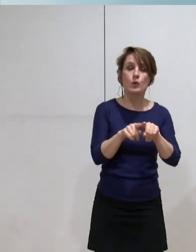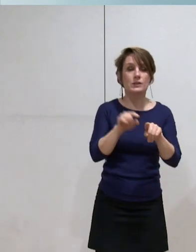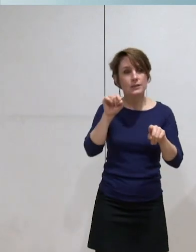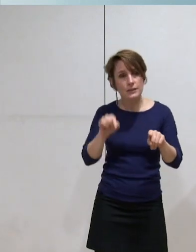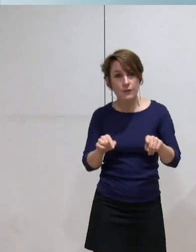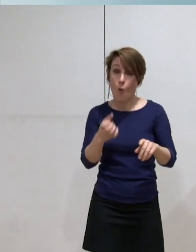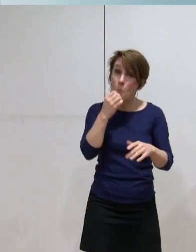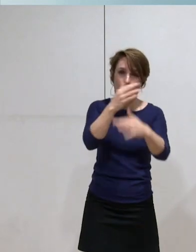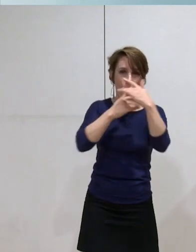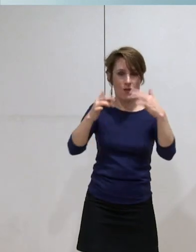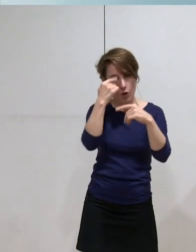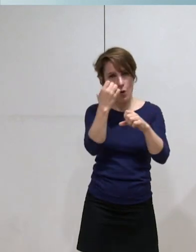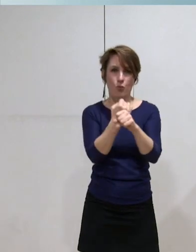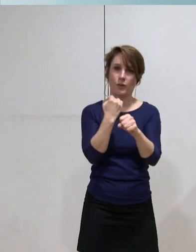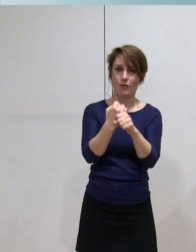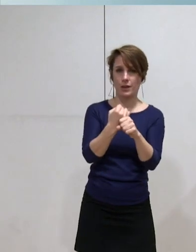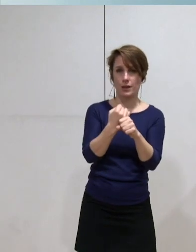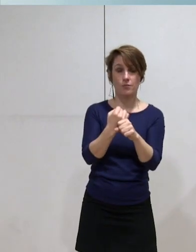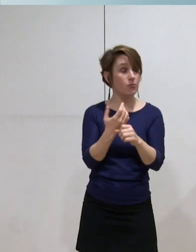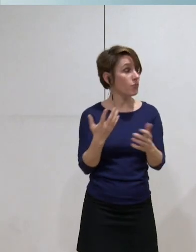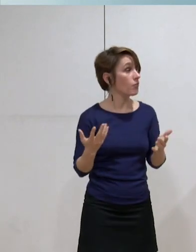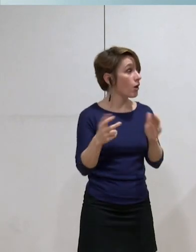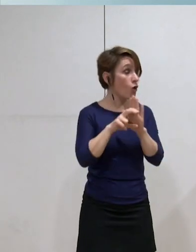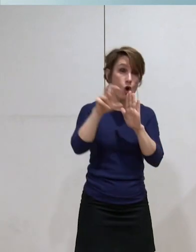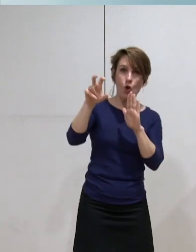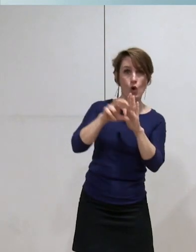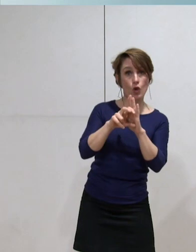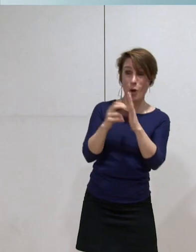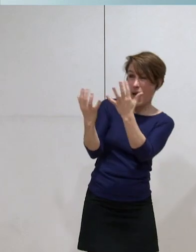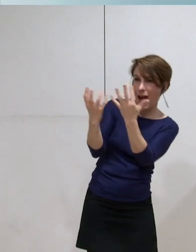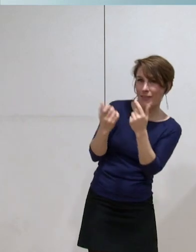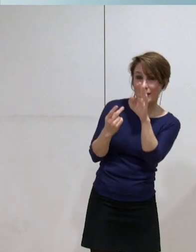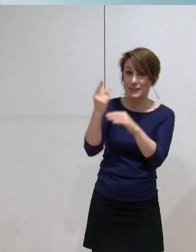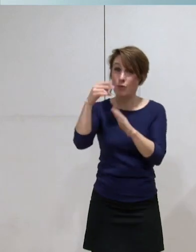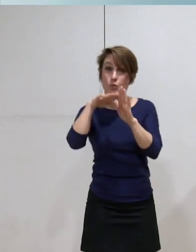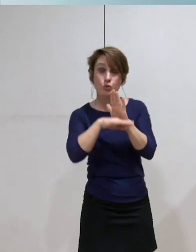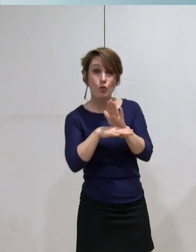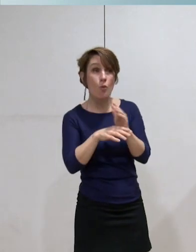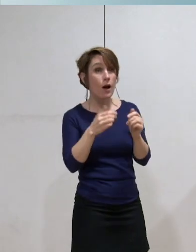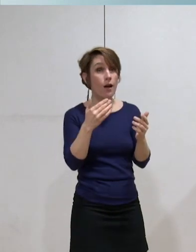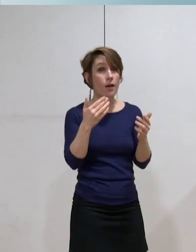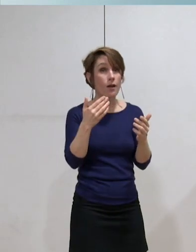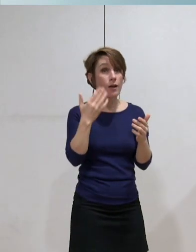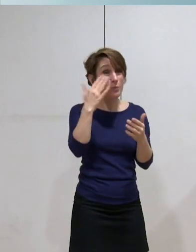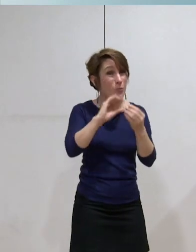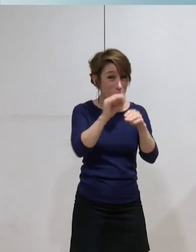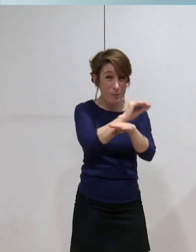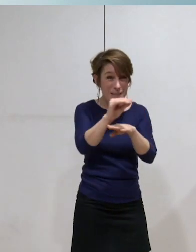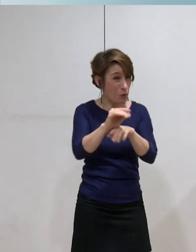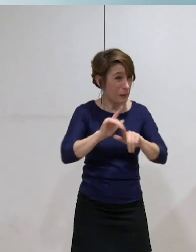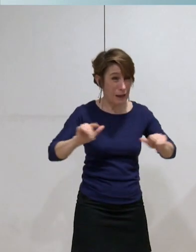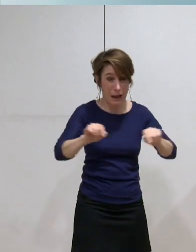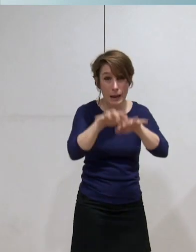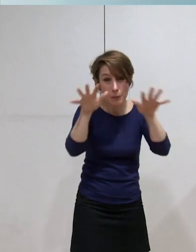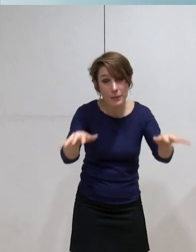travailler Grenoble est-elle plus attractive ou moins ATT avec de nombreux problèmes de sécurité